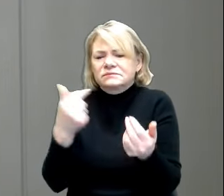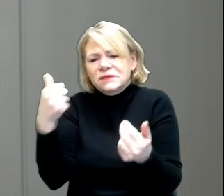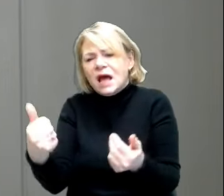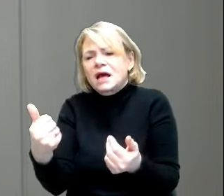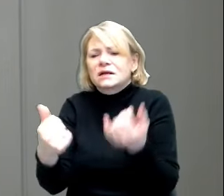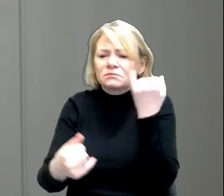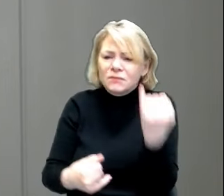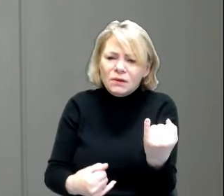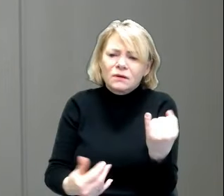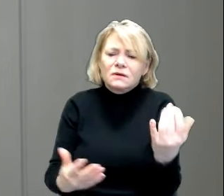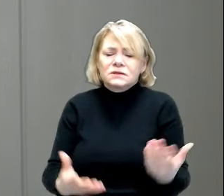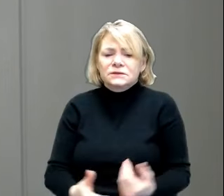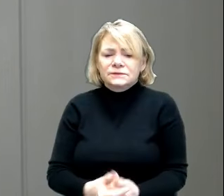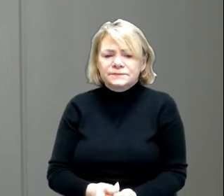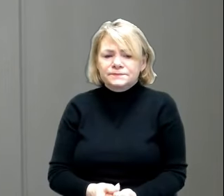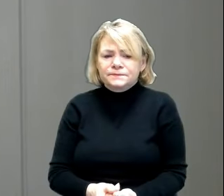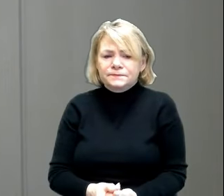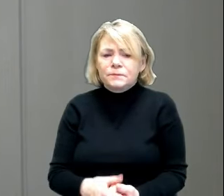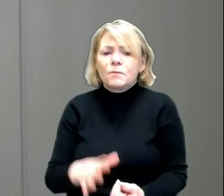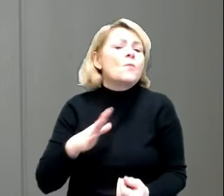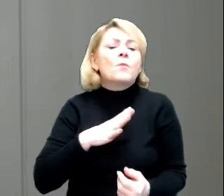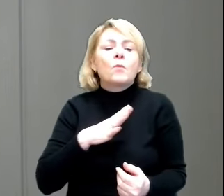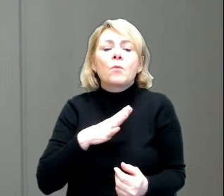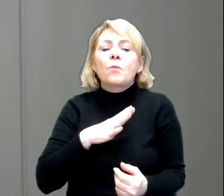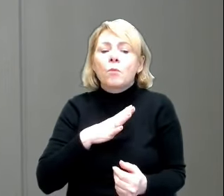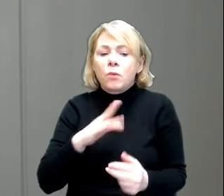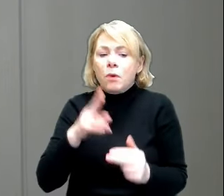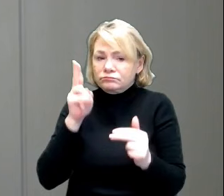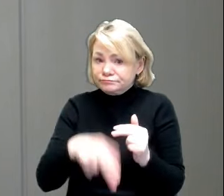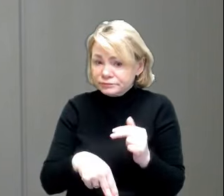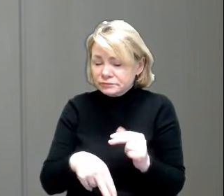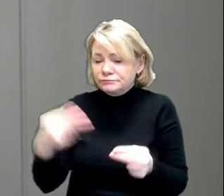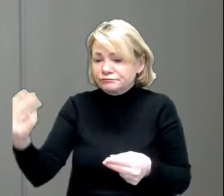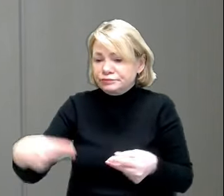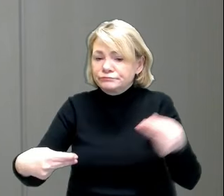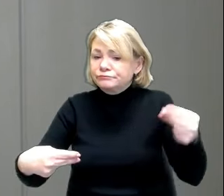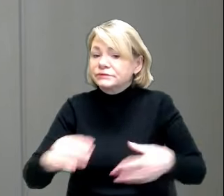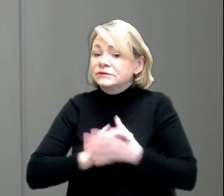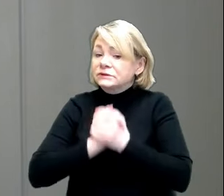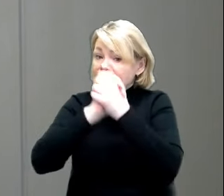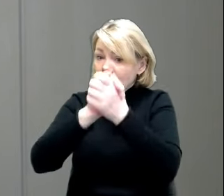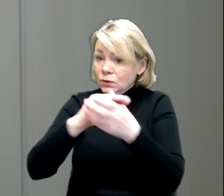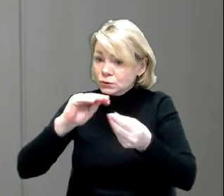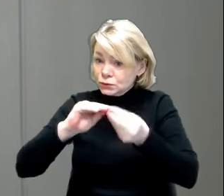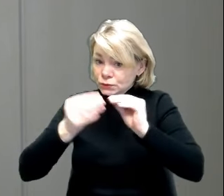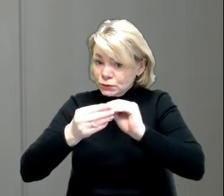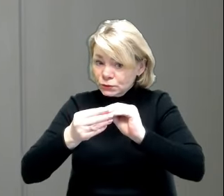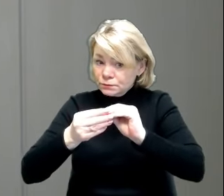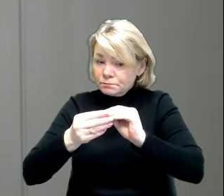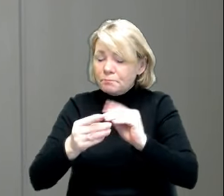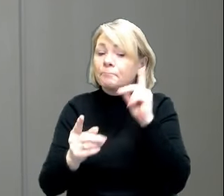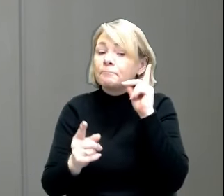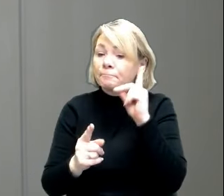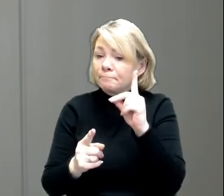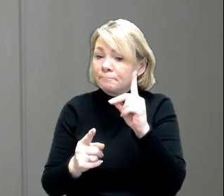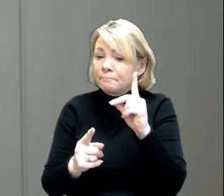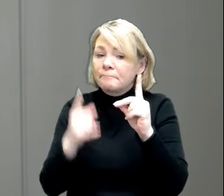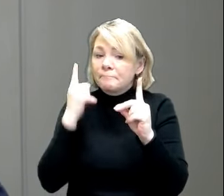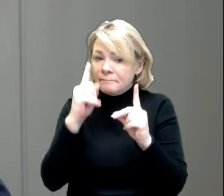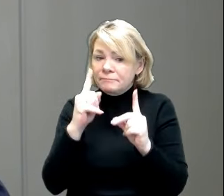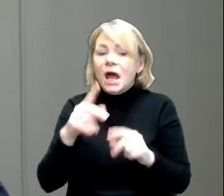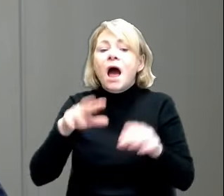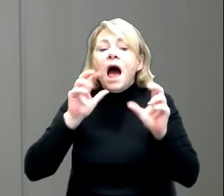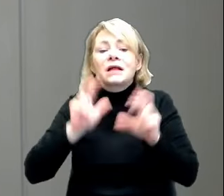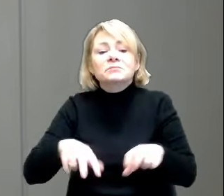priėmimo buvo nuspręsta pasirašyt taikos sutartį tačiau administracijos